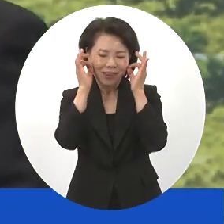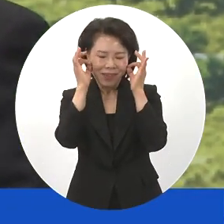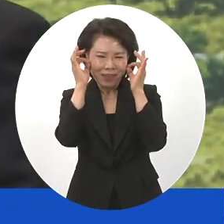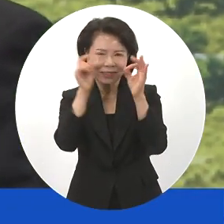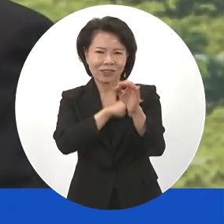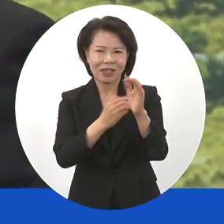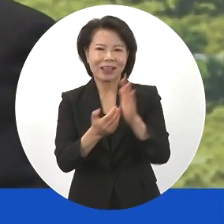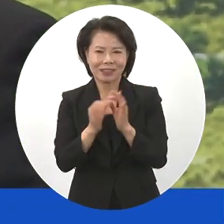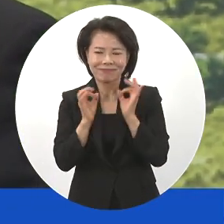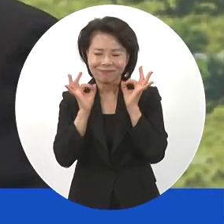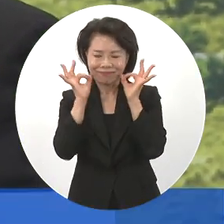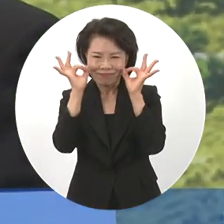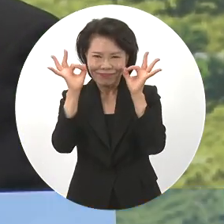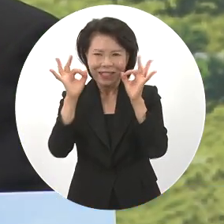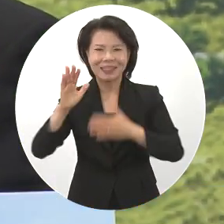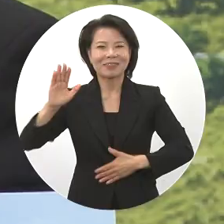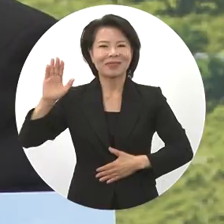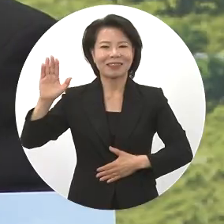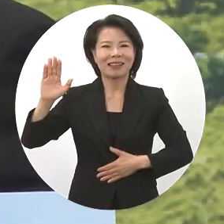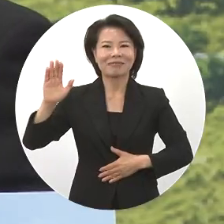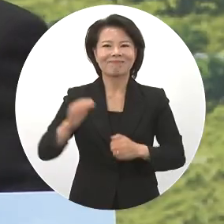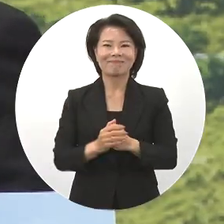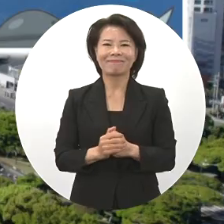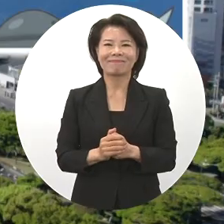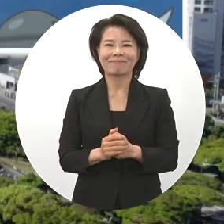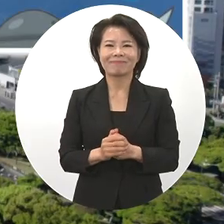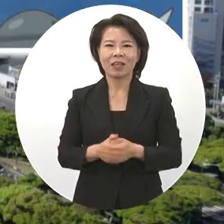정성을 다해 정진해 나가겠습니다.